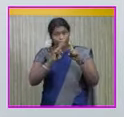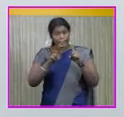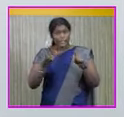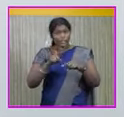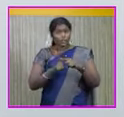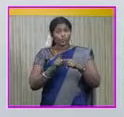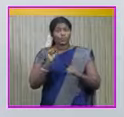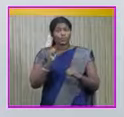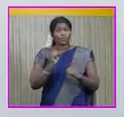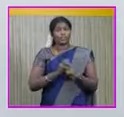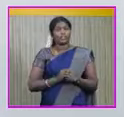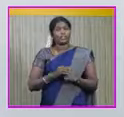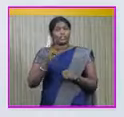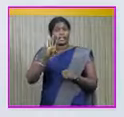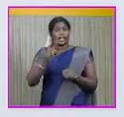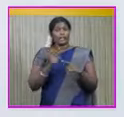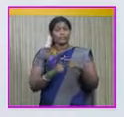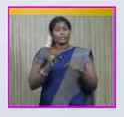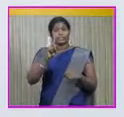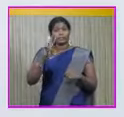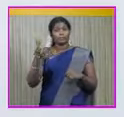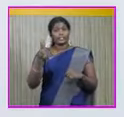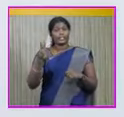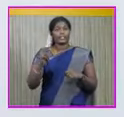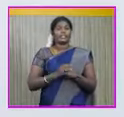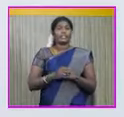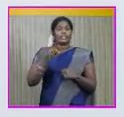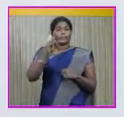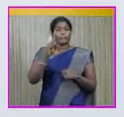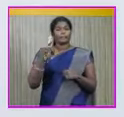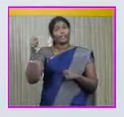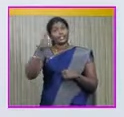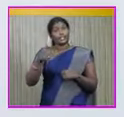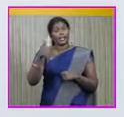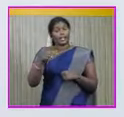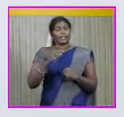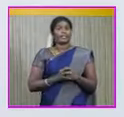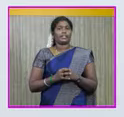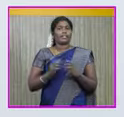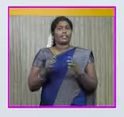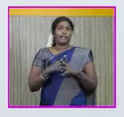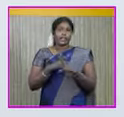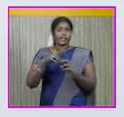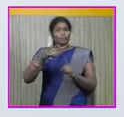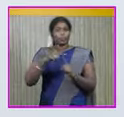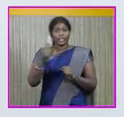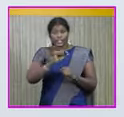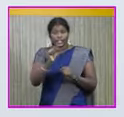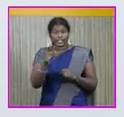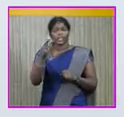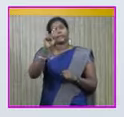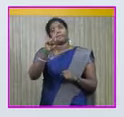கூட்டிக்கலாமா? 4+12 என்பது 16 அலகு. அப்போ WT இருக்கிற இடத்துல நம்ம 16 அப்படின்னு